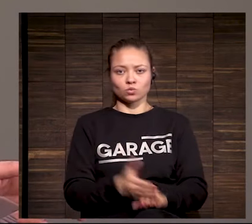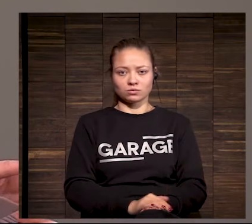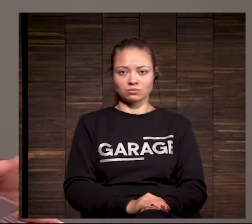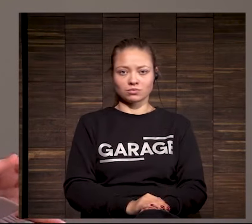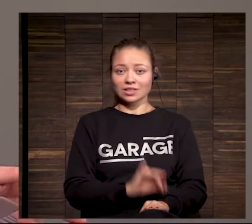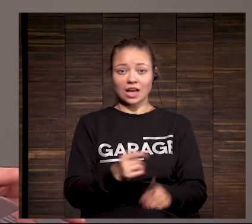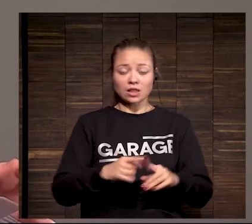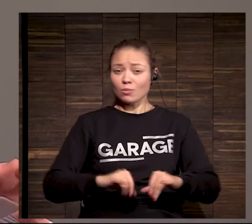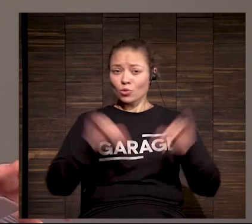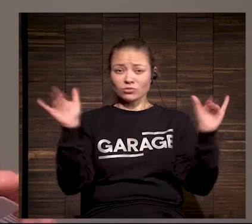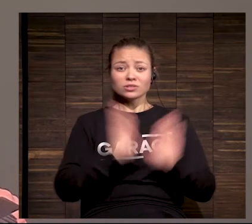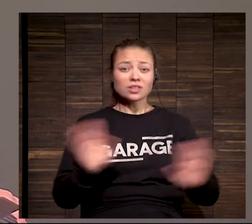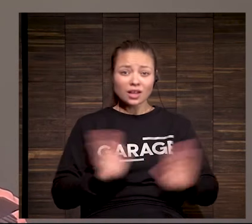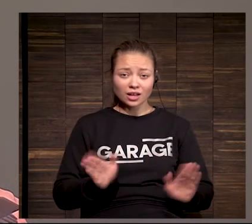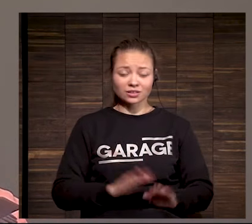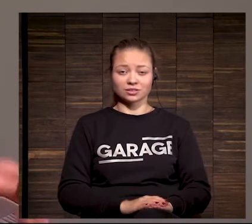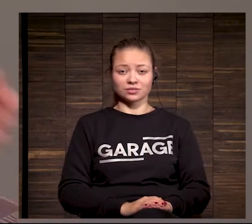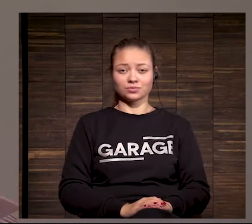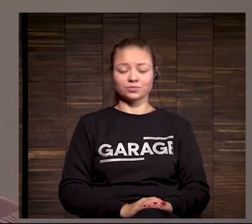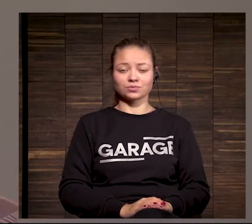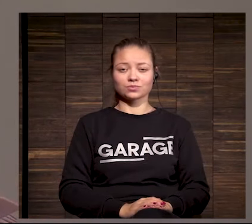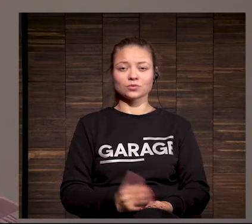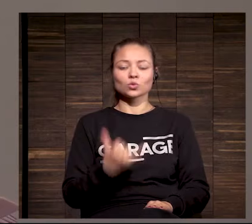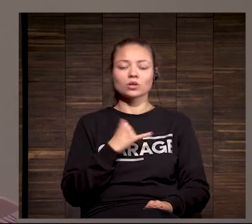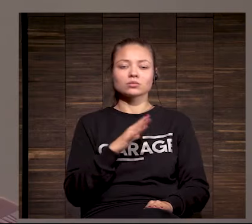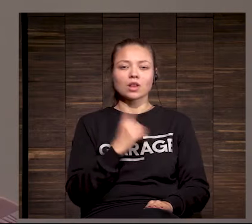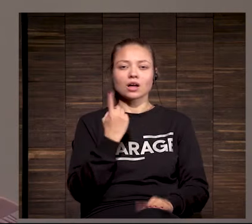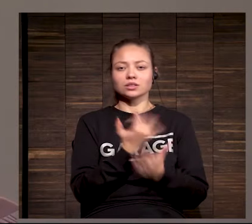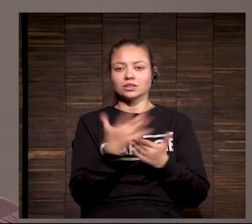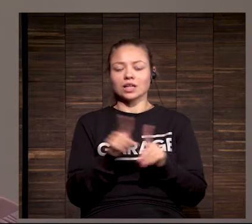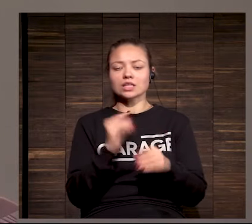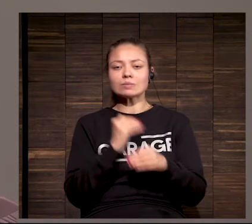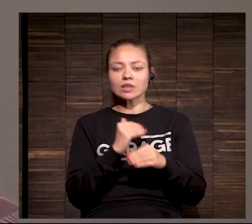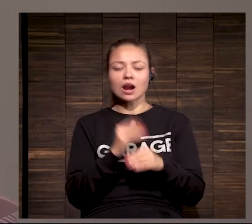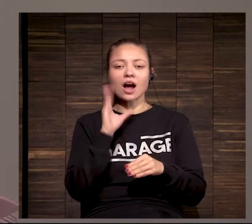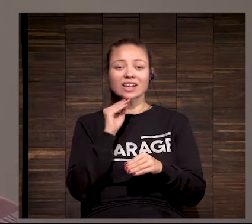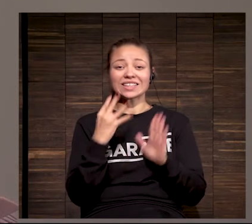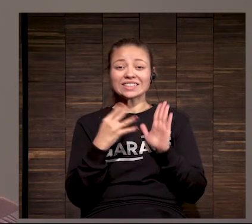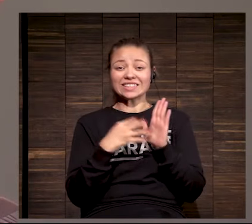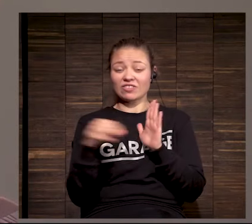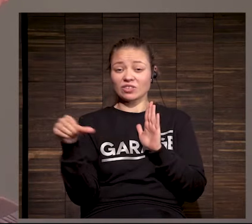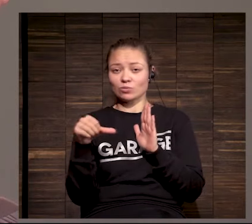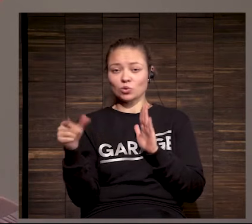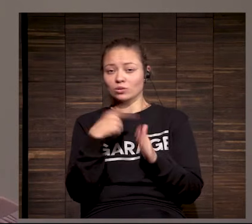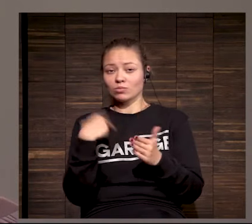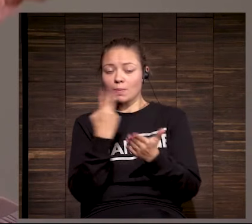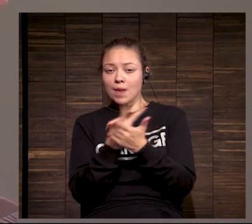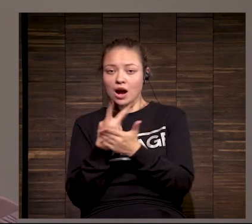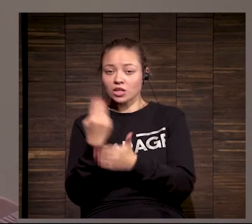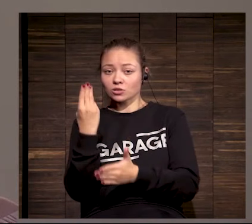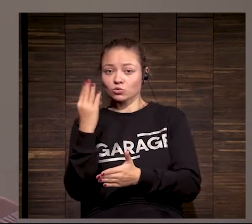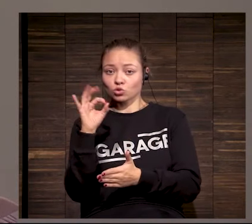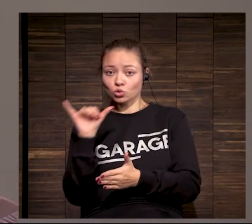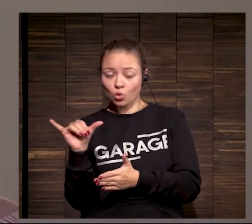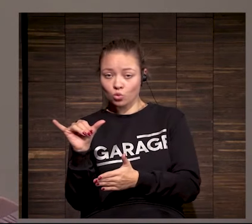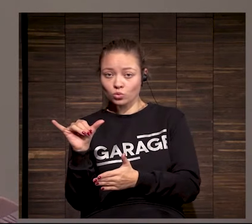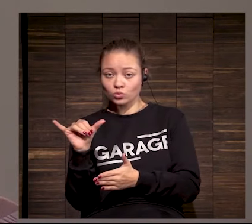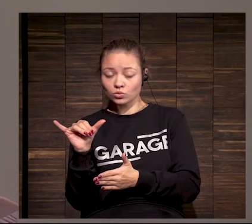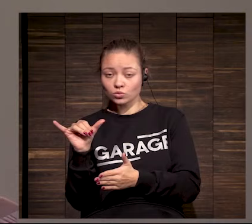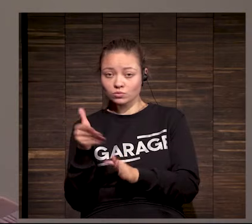преувеличение у нас был один из таких спектаклей когда 9 минут мы показываем шоу